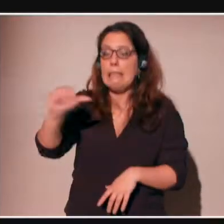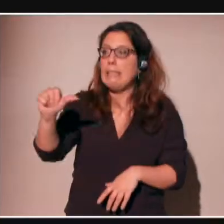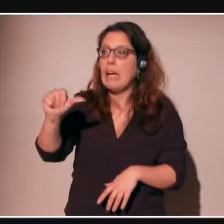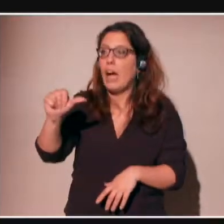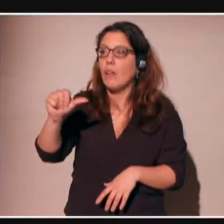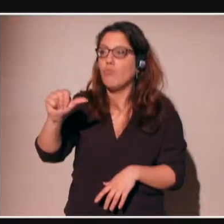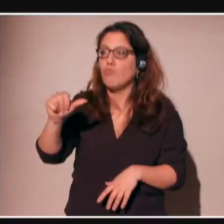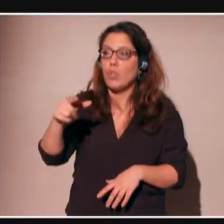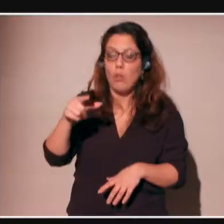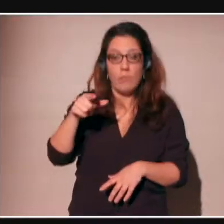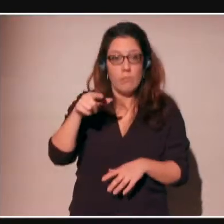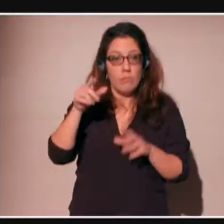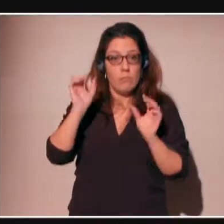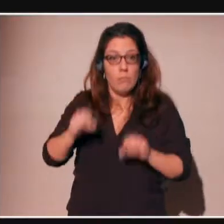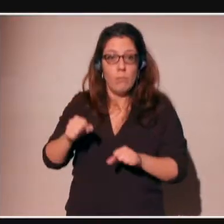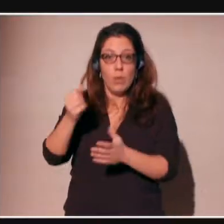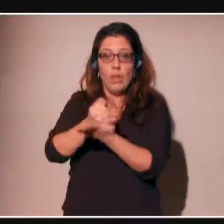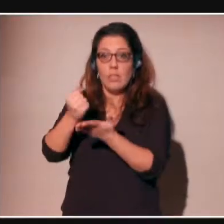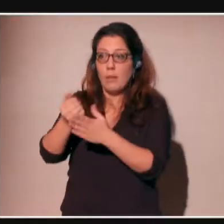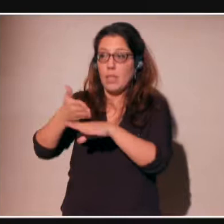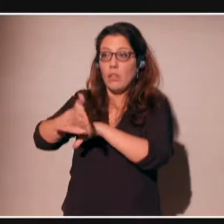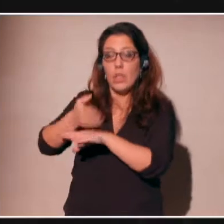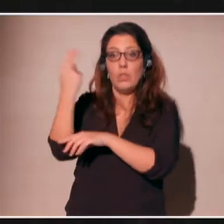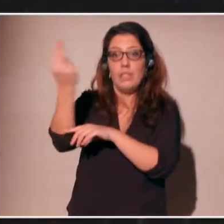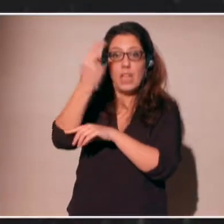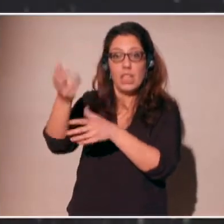examens d'entrée d'une grande université d'ici 2020?